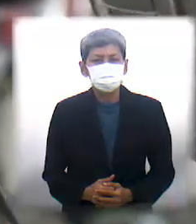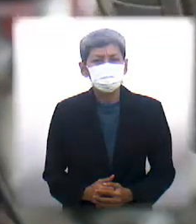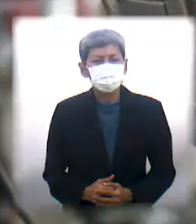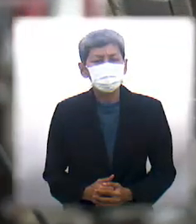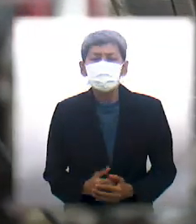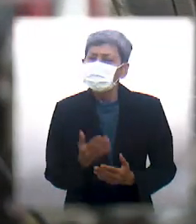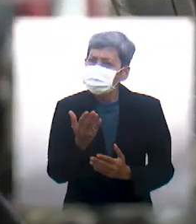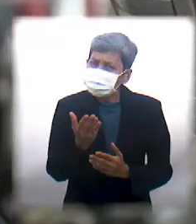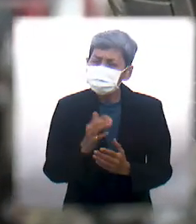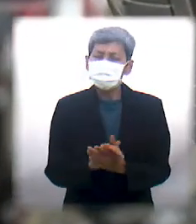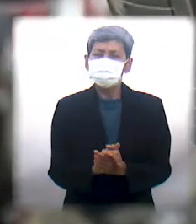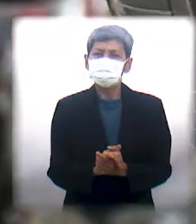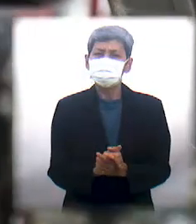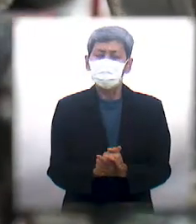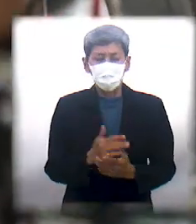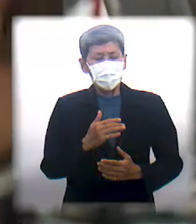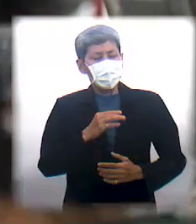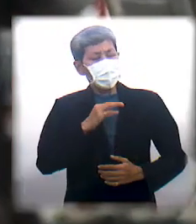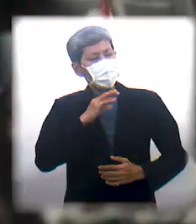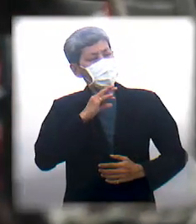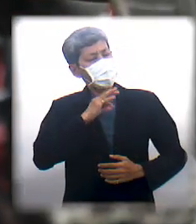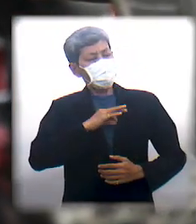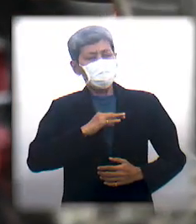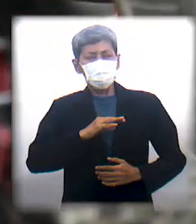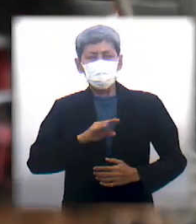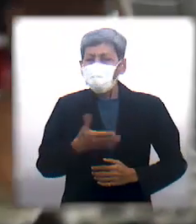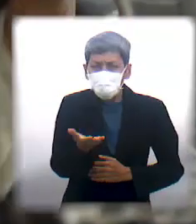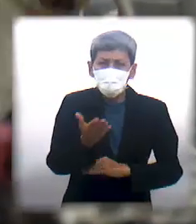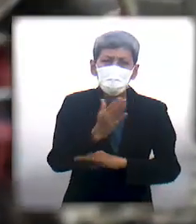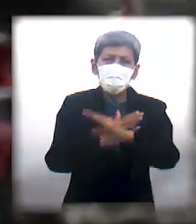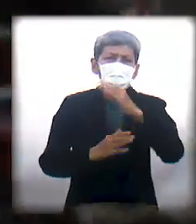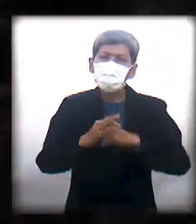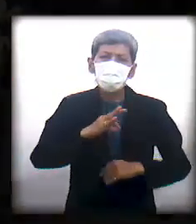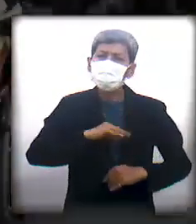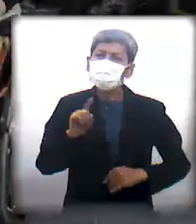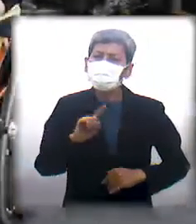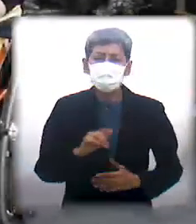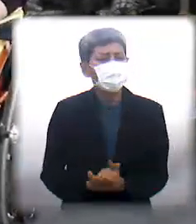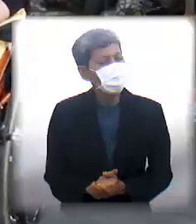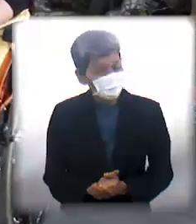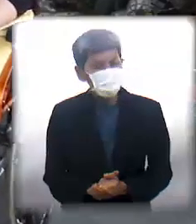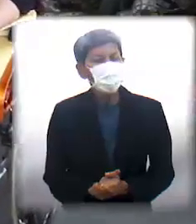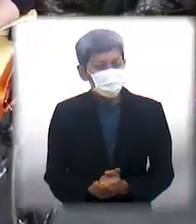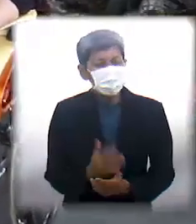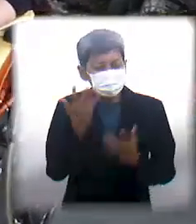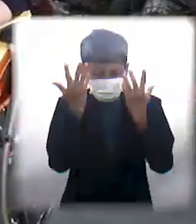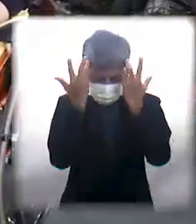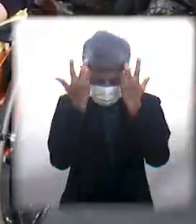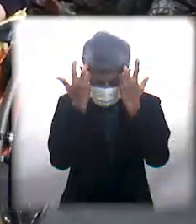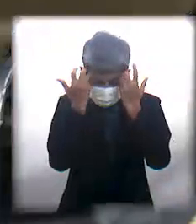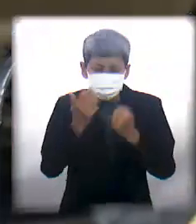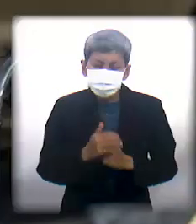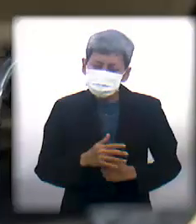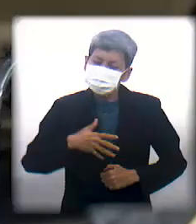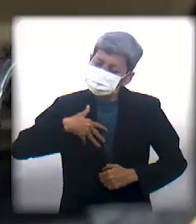แล้วในวันที่พี่รู้ตัวค่ะมันมีความคิดอะไรเกิดขึ้นตอนนั้นบ้างคะพี ่โหเยอะครับเราเยอะ